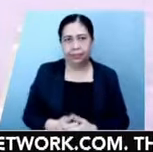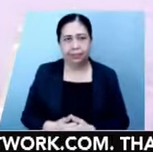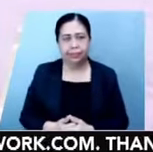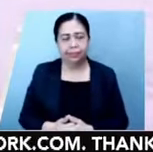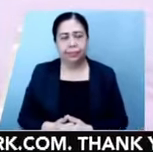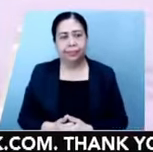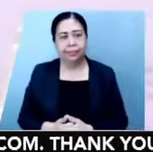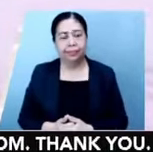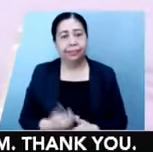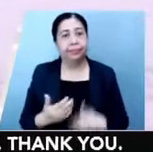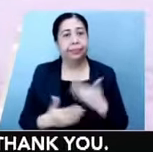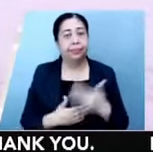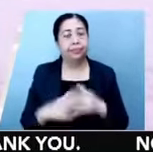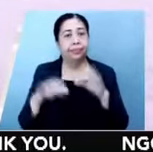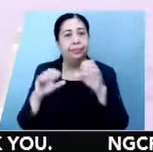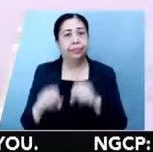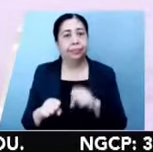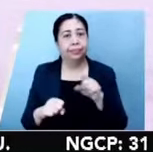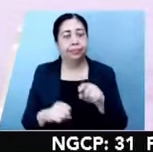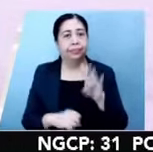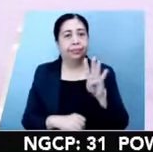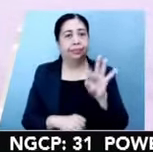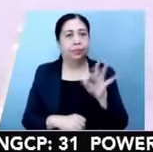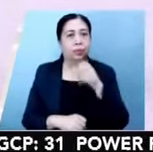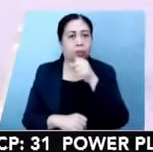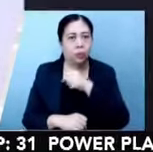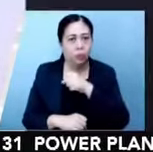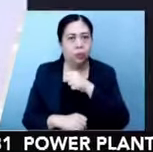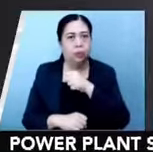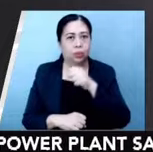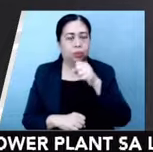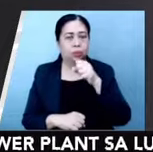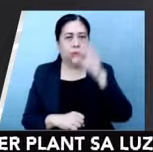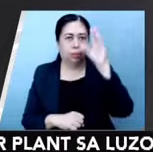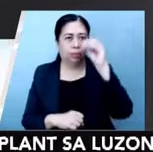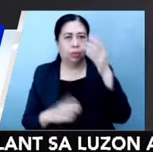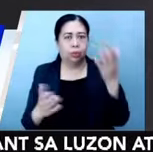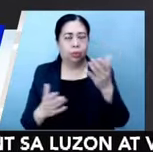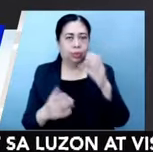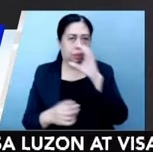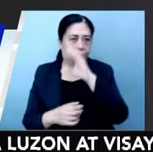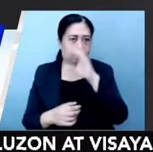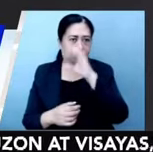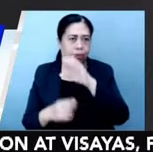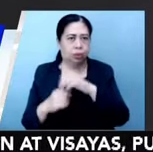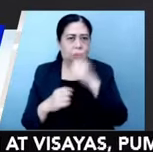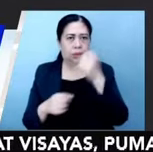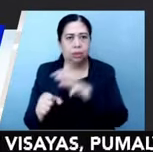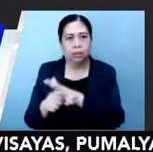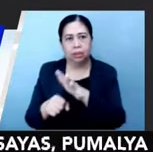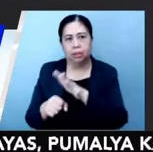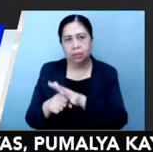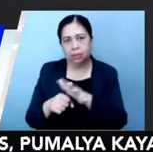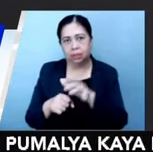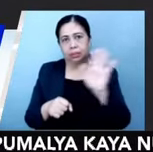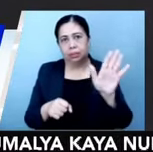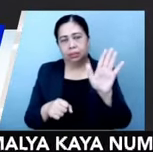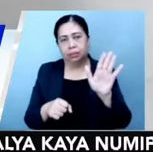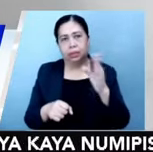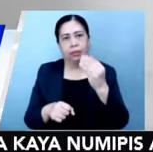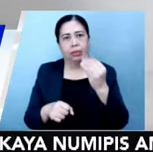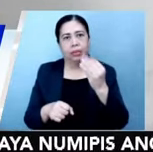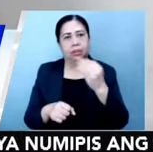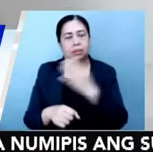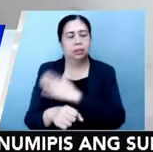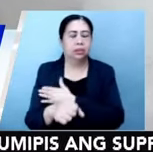Inaresto naman ang 49 na taong gulang na lalaki sa Argao, Cebu dahil sa panggagahasa umano sa kanyang 14 anyos na anak.